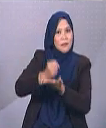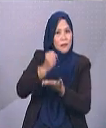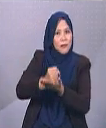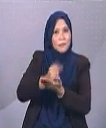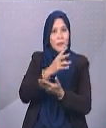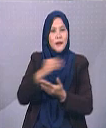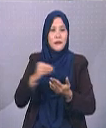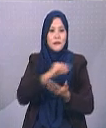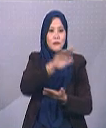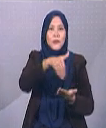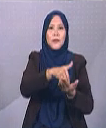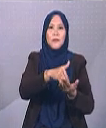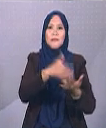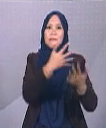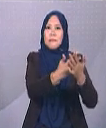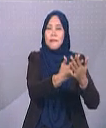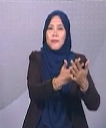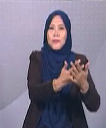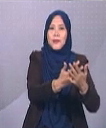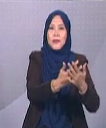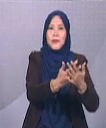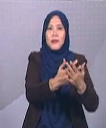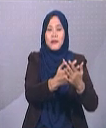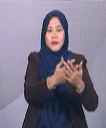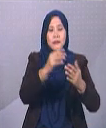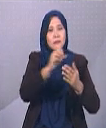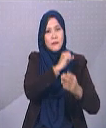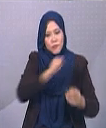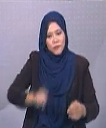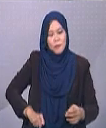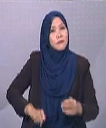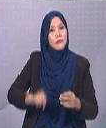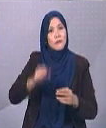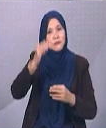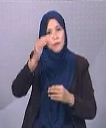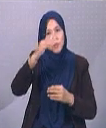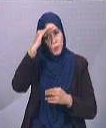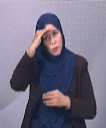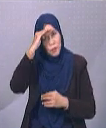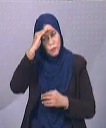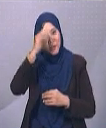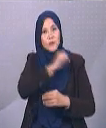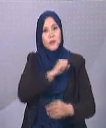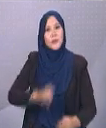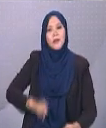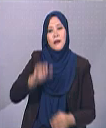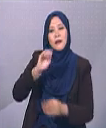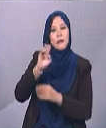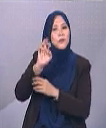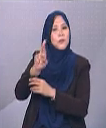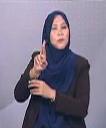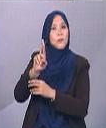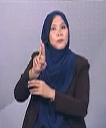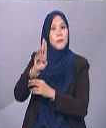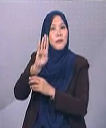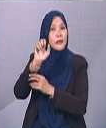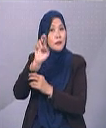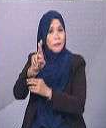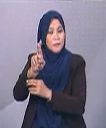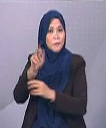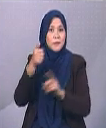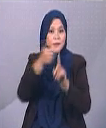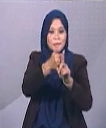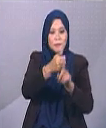dan Quarantine CIQ bangunan Sultan Iskandar, Johor Bahru serta CIQ Kompleks Sultan Abu Bakar gelang patah ketika Perintah